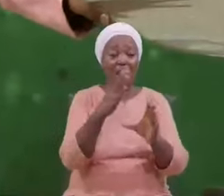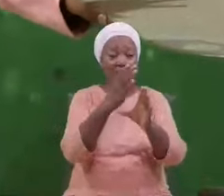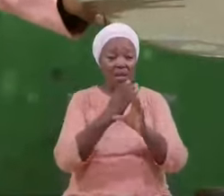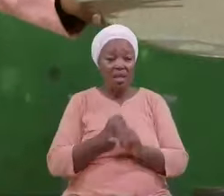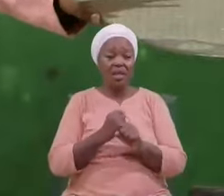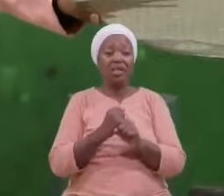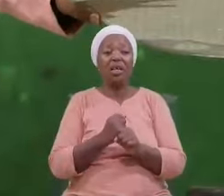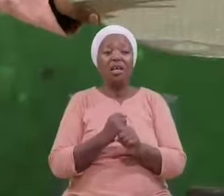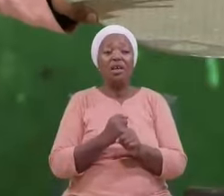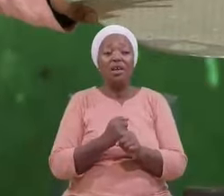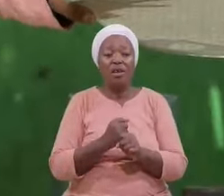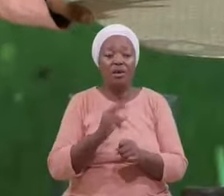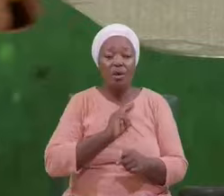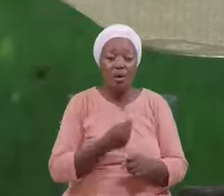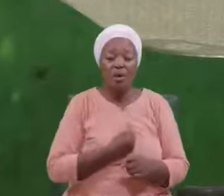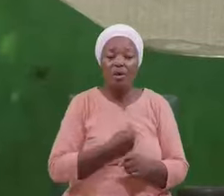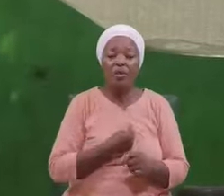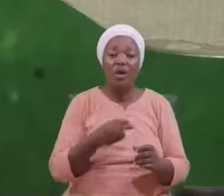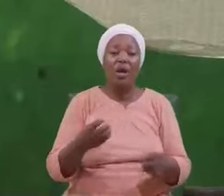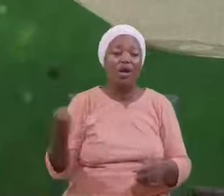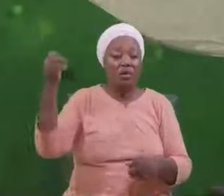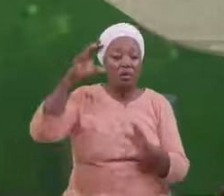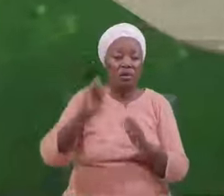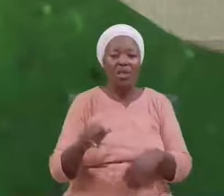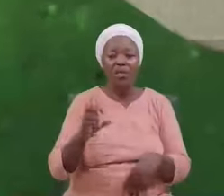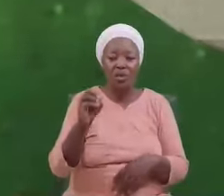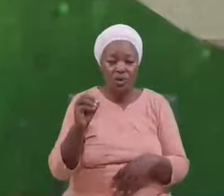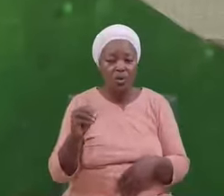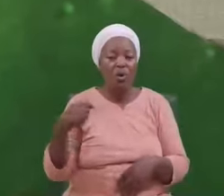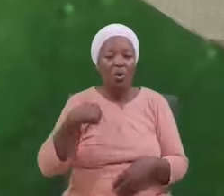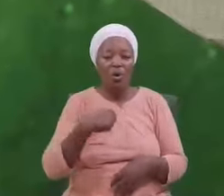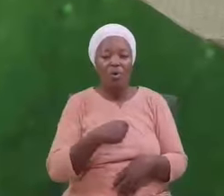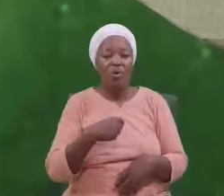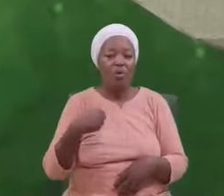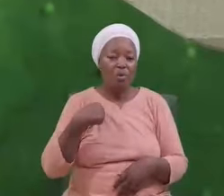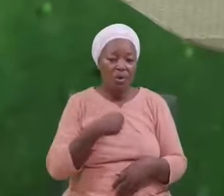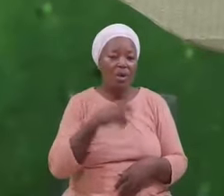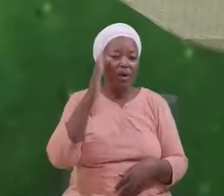reçois-nous favorablement. Nous t'offrirons au lieu de taureau